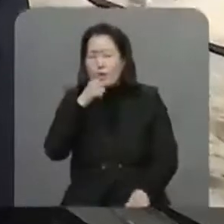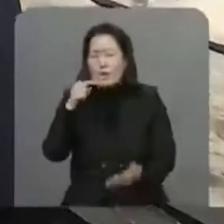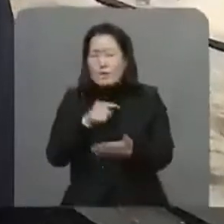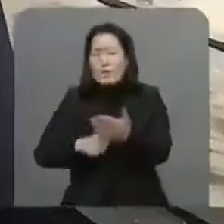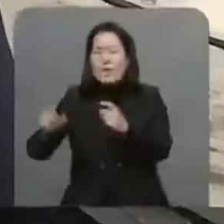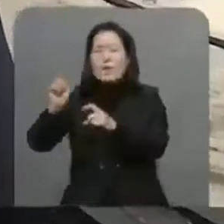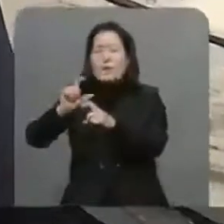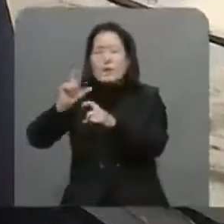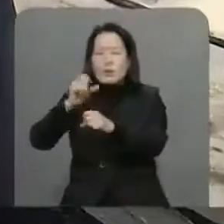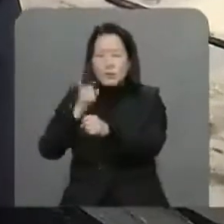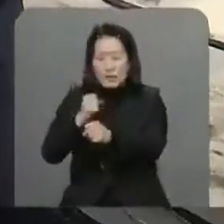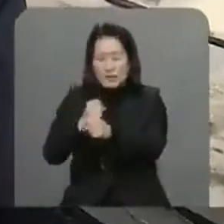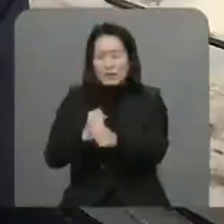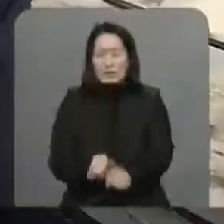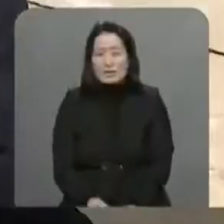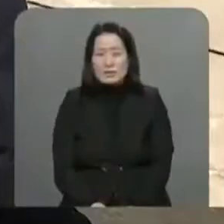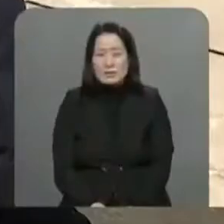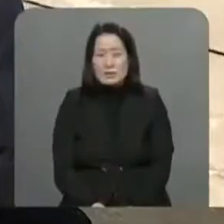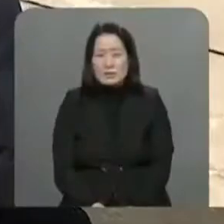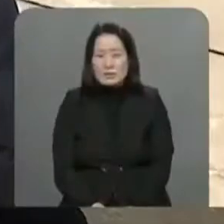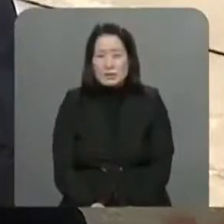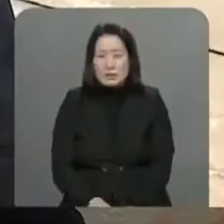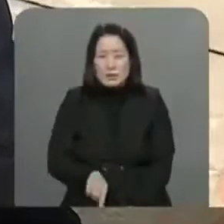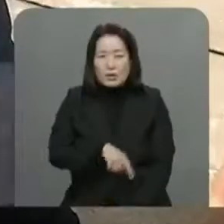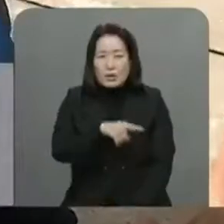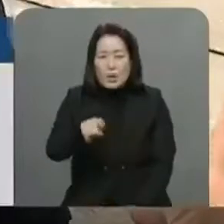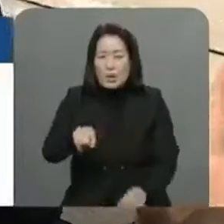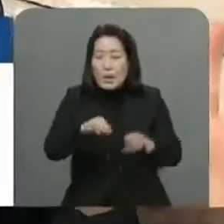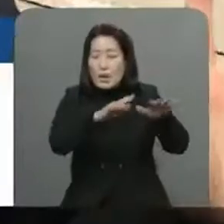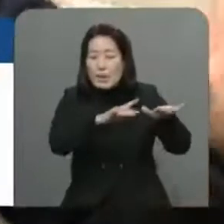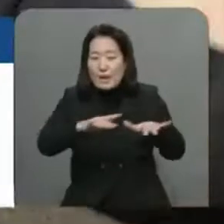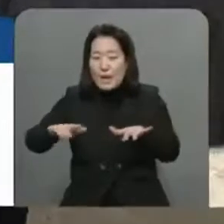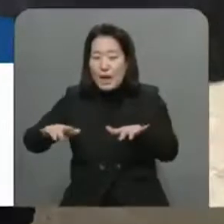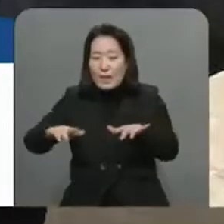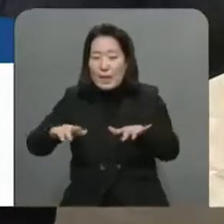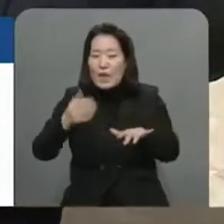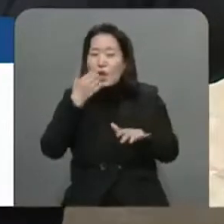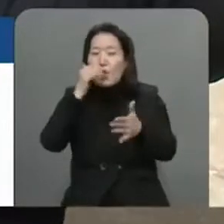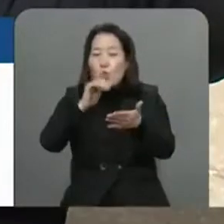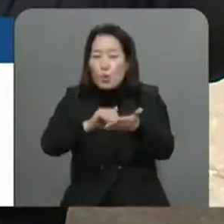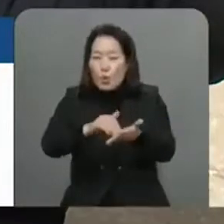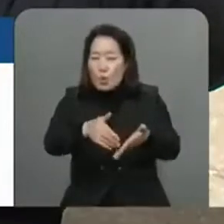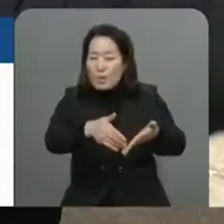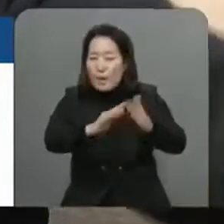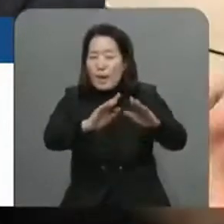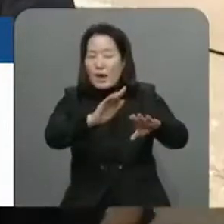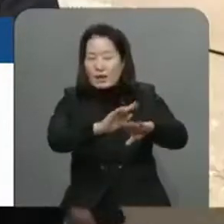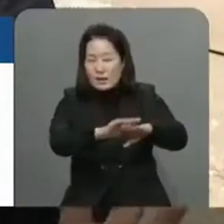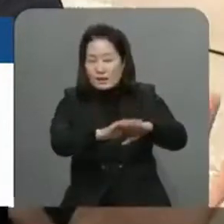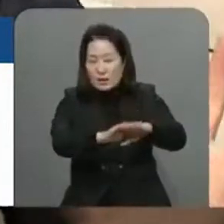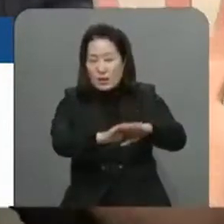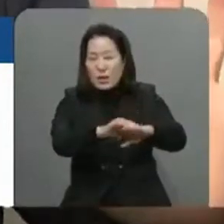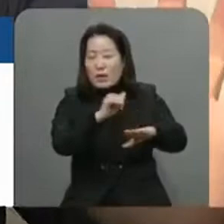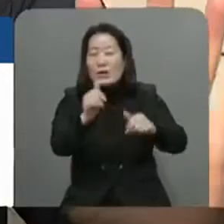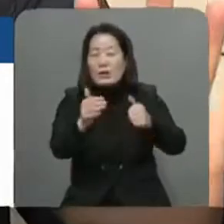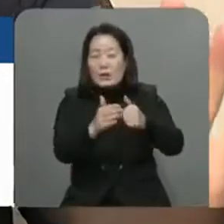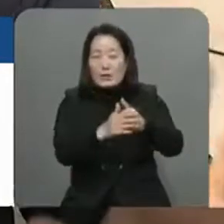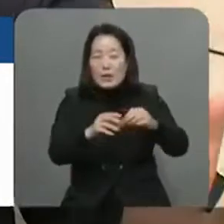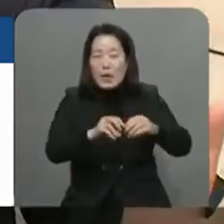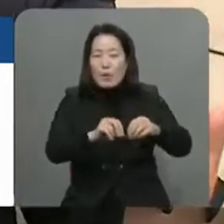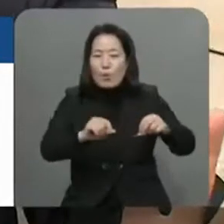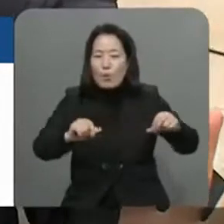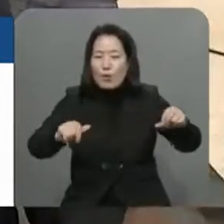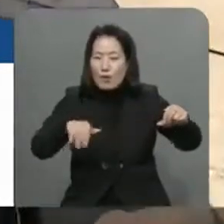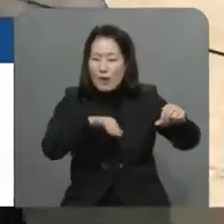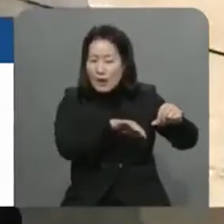의심합니다 이러한 번 과제가 만들어 주다 보니까 이 적 배후 지역으로 멀어 가 전부다 남초 로 이동을